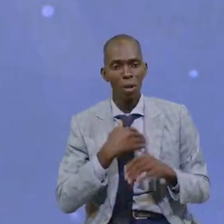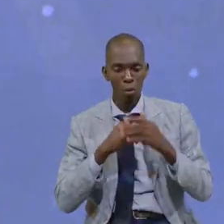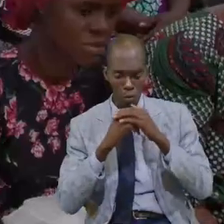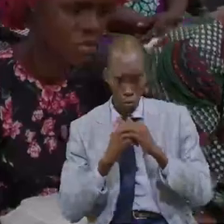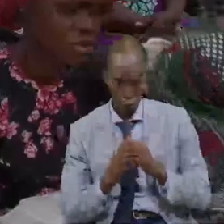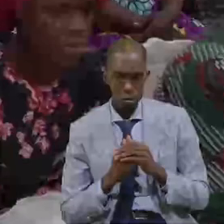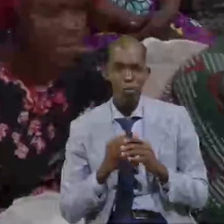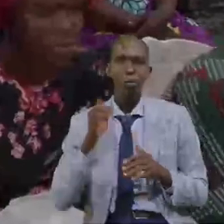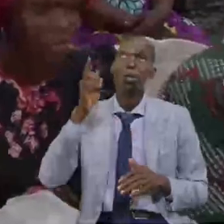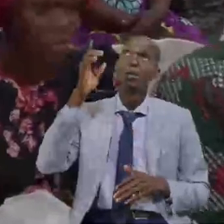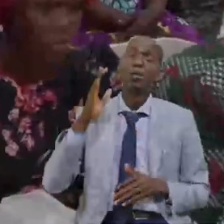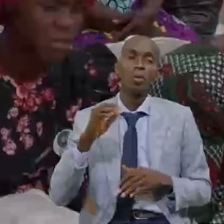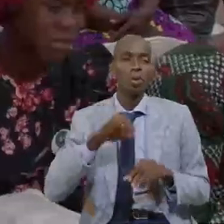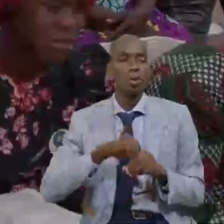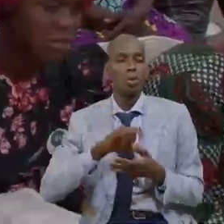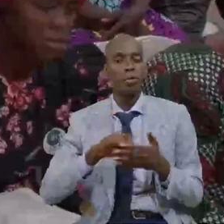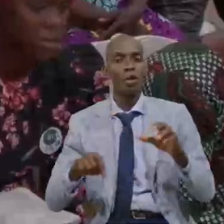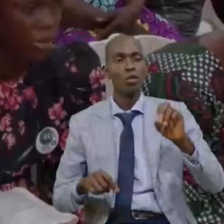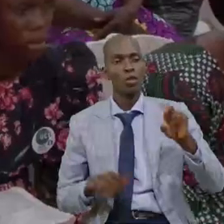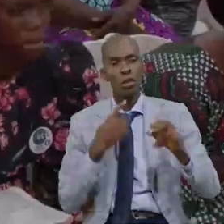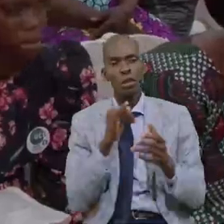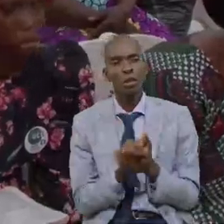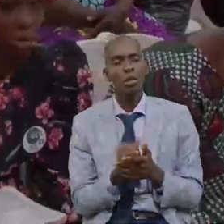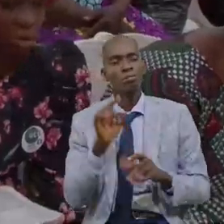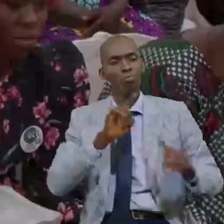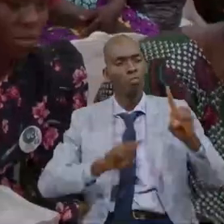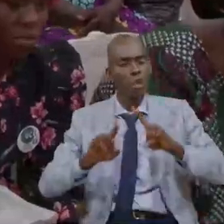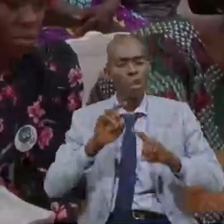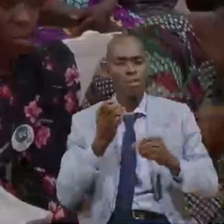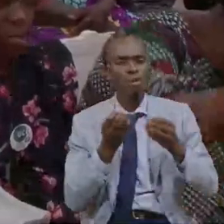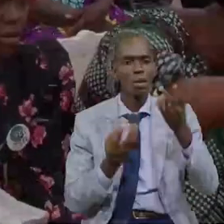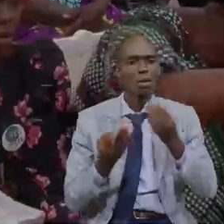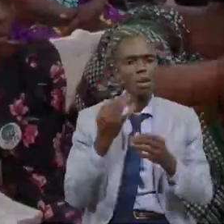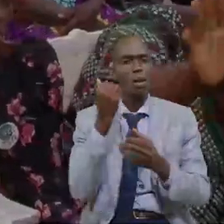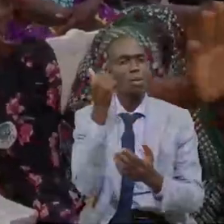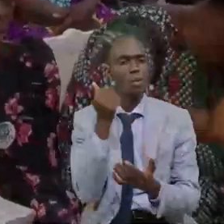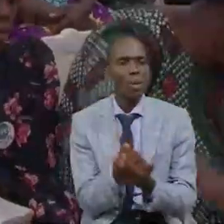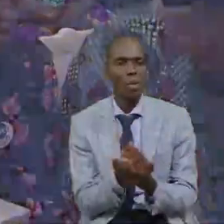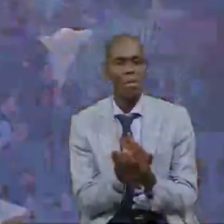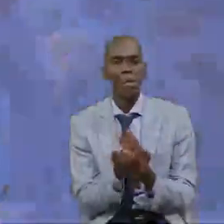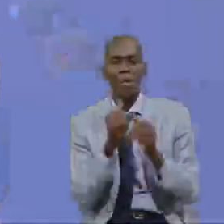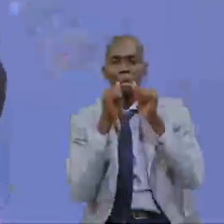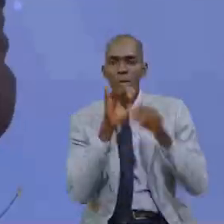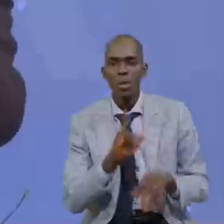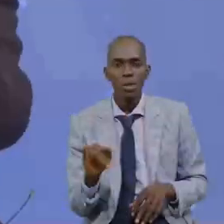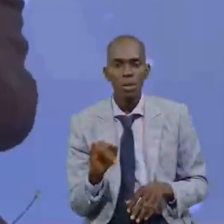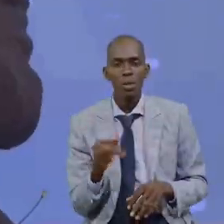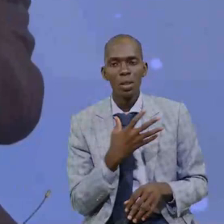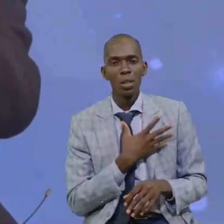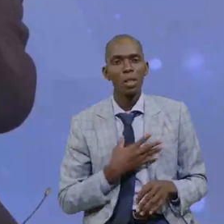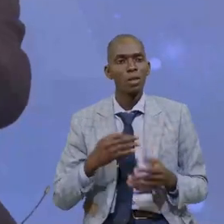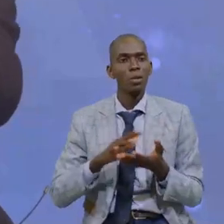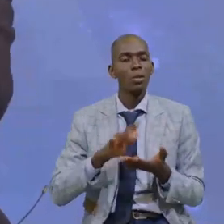Dieu. Verset 12, en disant Amen. La louange,